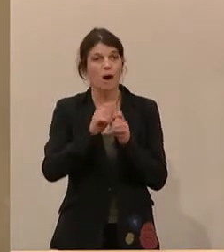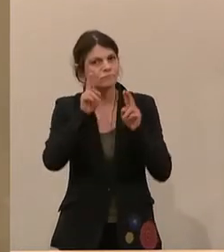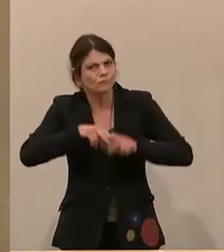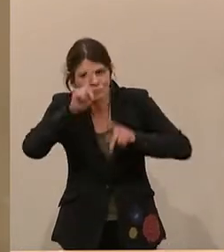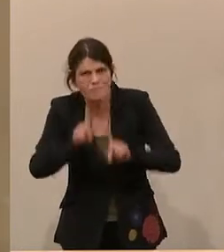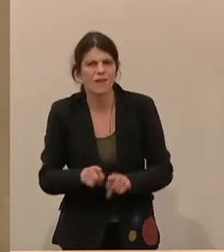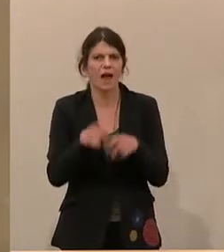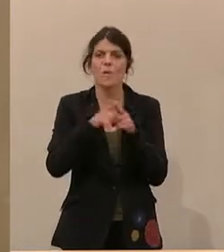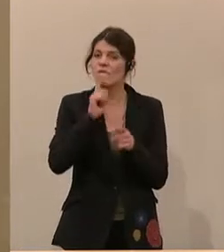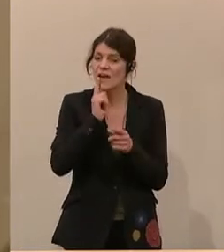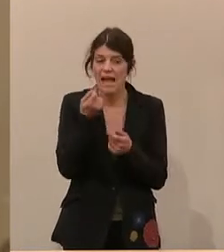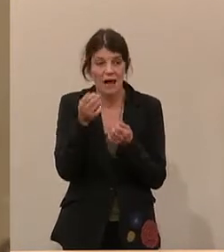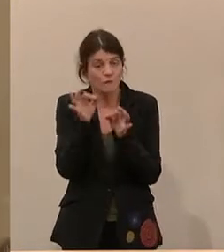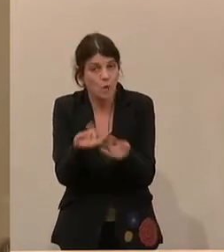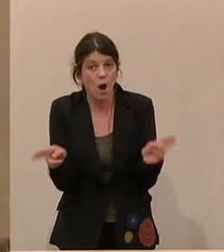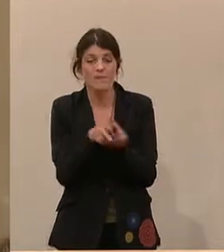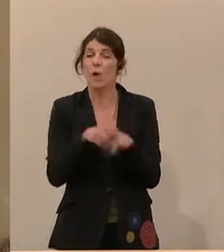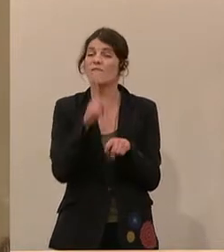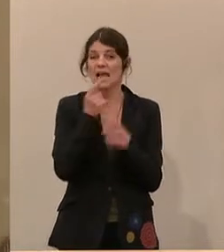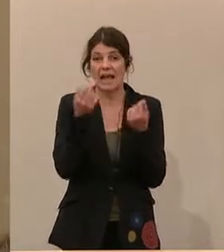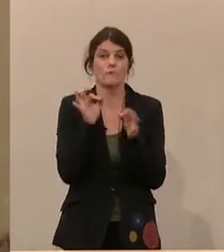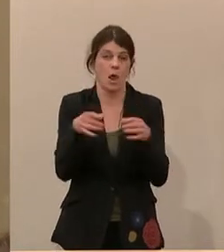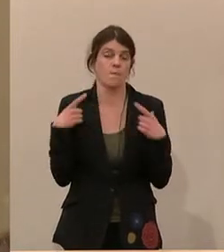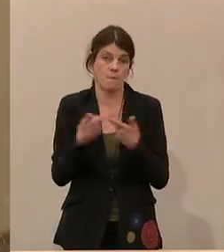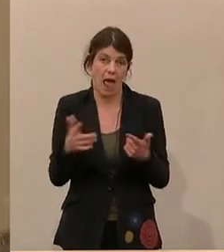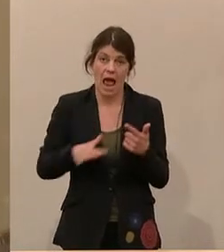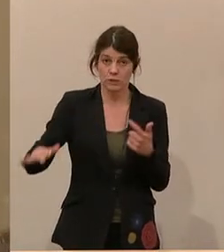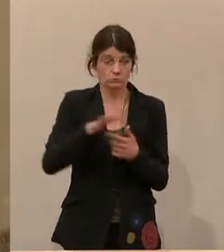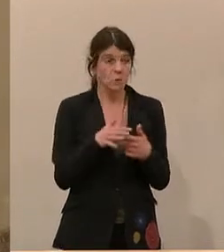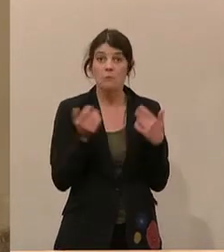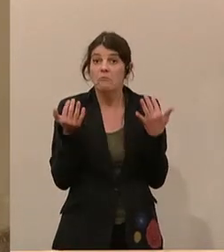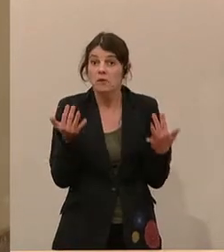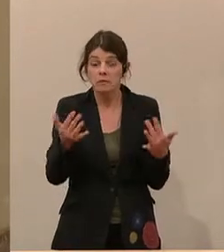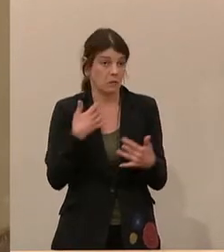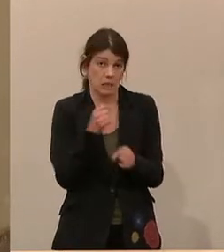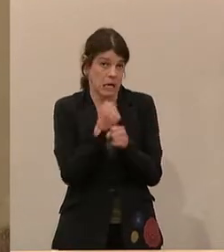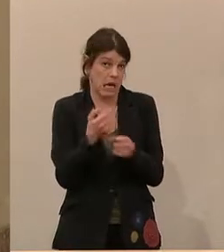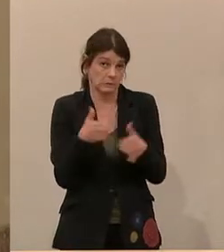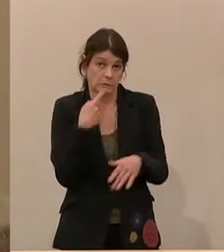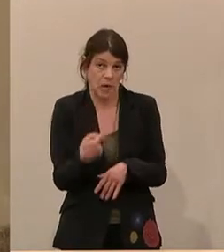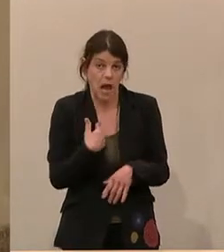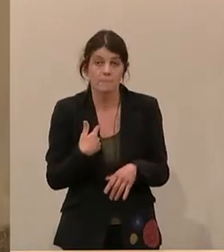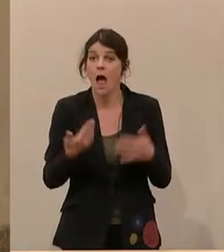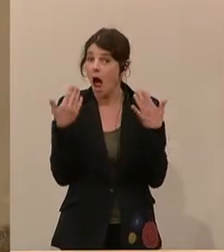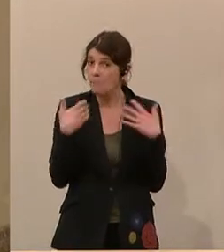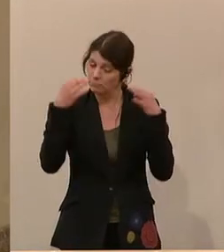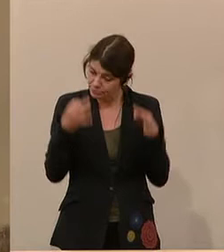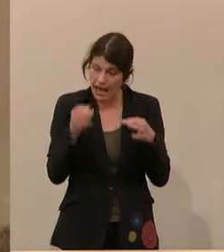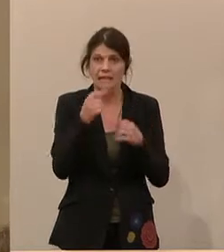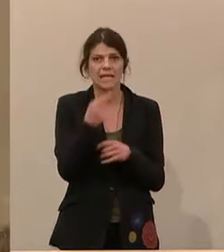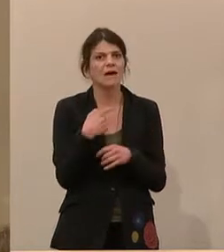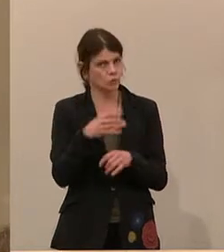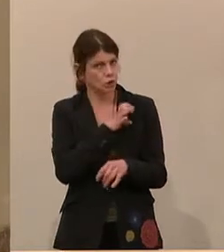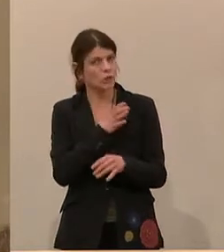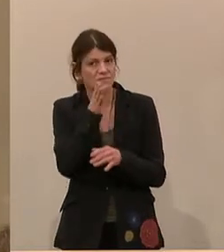weniger für die Umwelt und weniger für das Leben am Land geben wird. In welchem Ausmaß kann ich leider nicht sagen. Was ich aber sagen kann, ist, dass wir Chancen